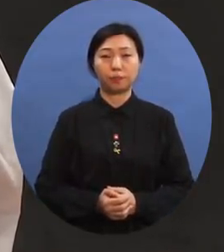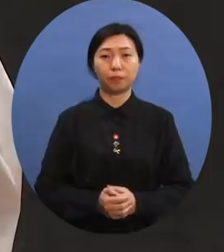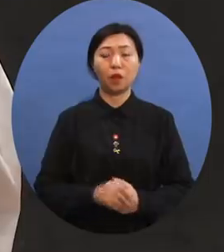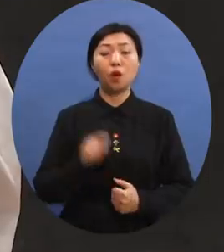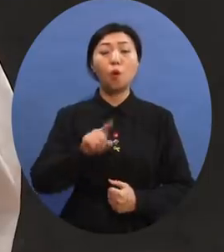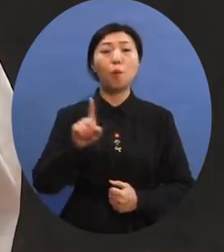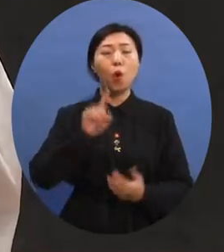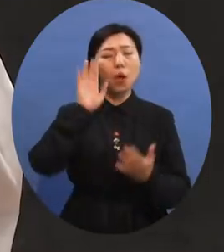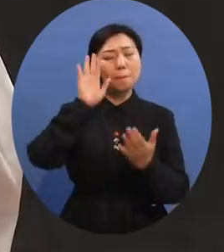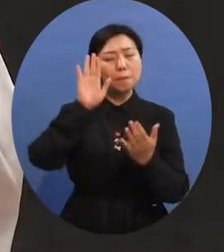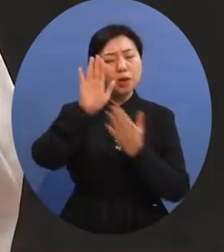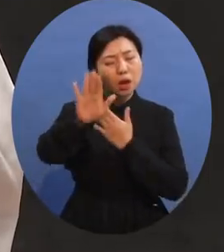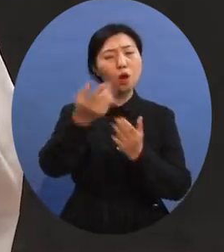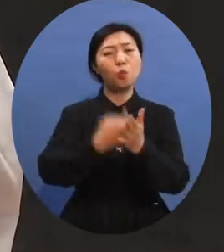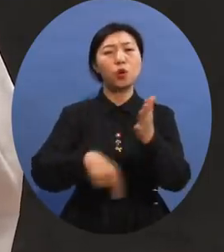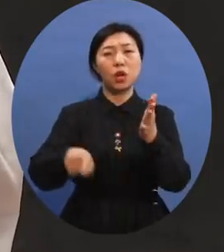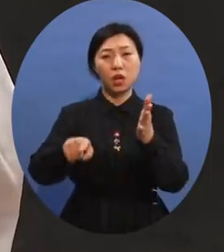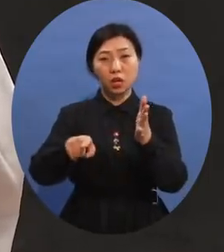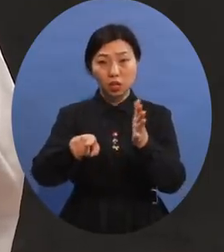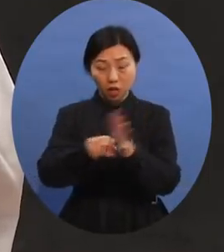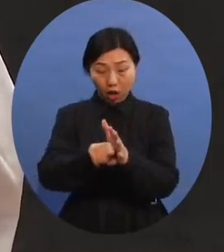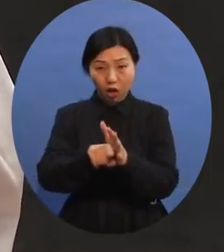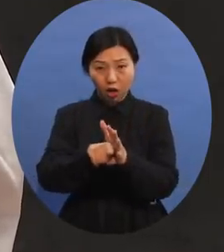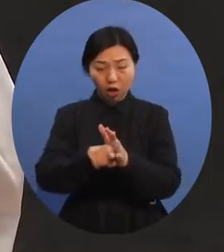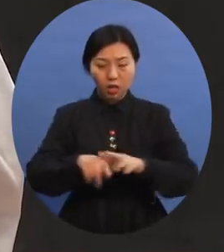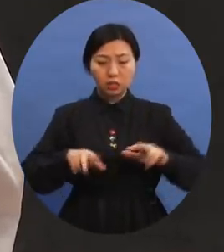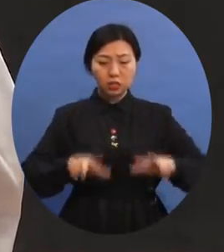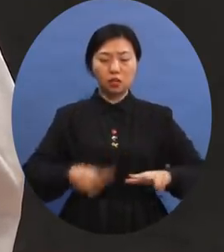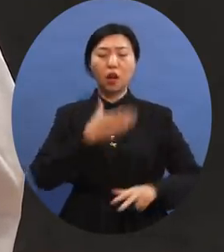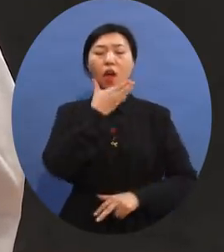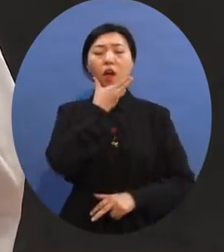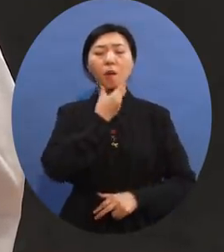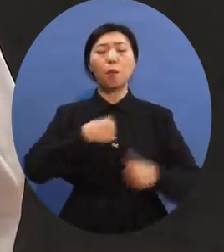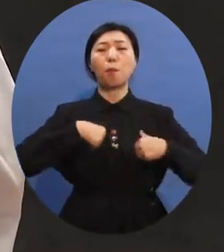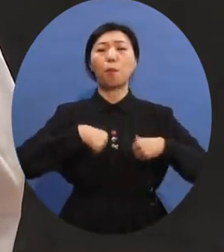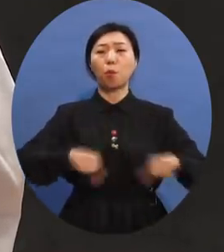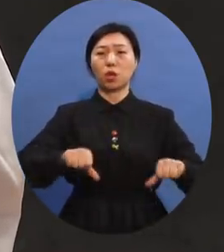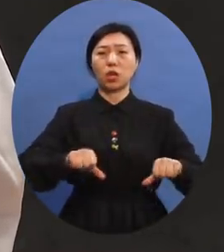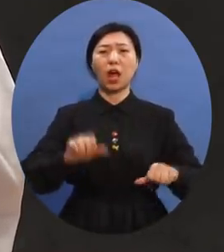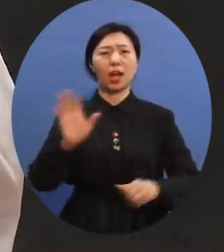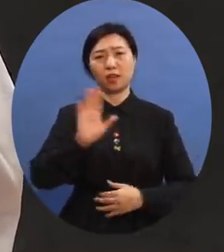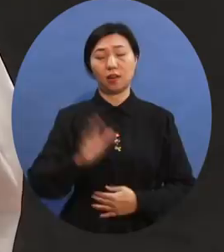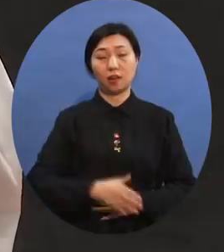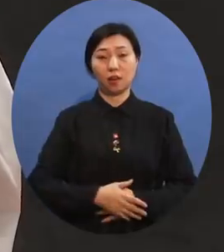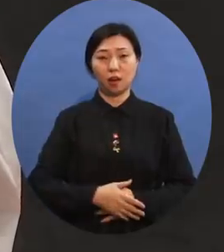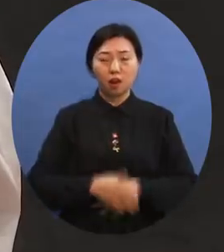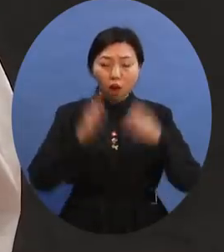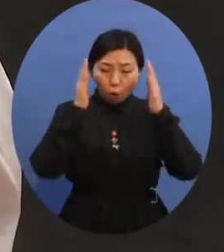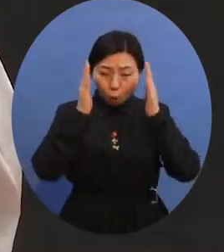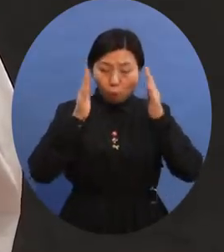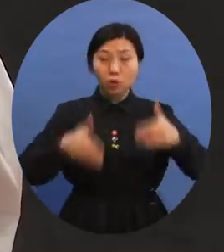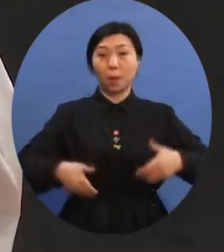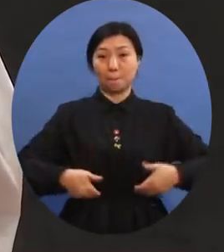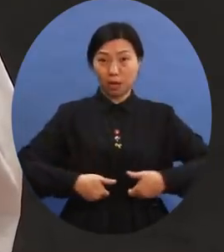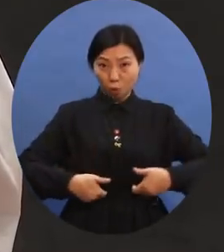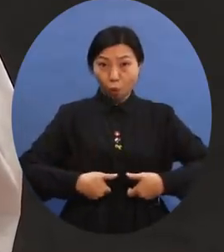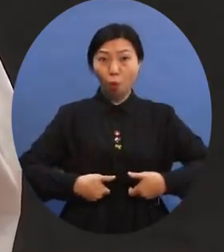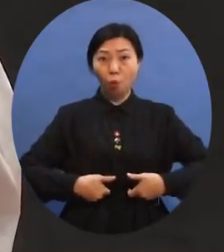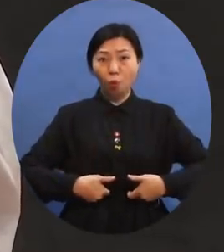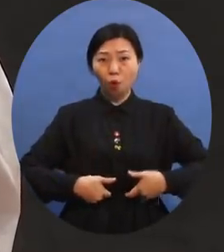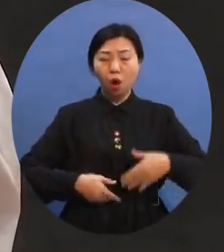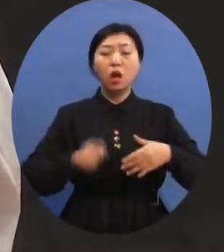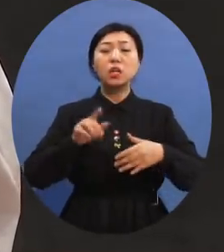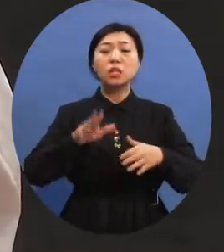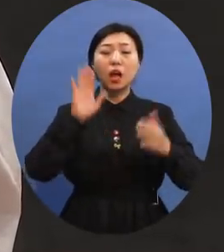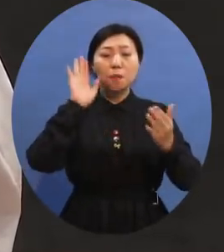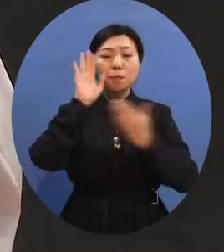그거는 미래를 위해서 현재의 행복을 포기하는 게 아니에요. 공부가 필요하다. 이게 공부가